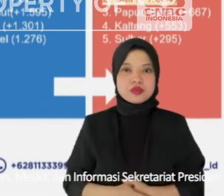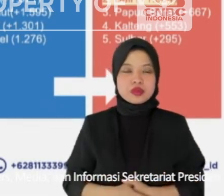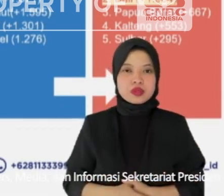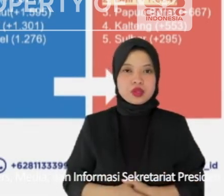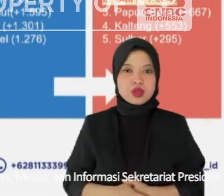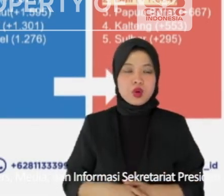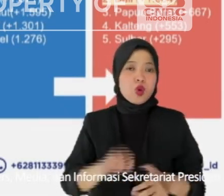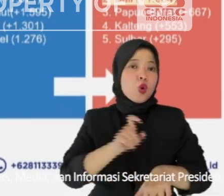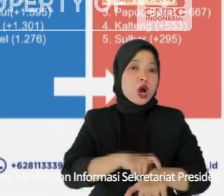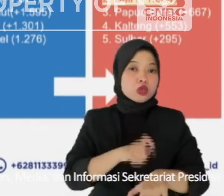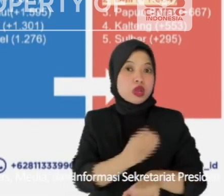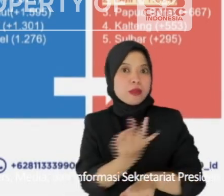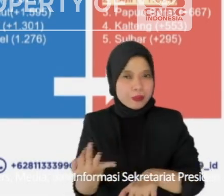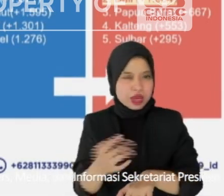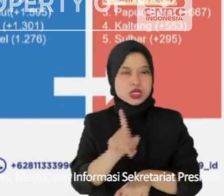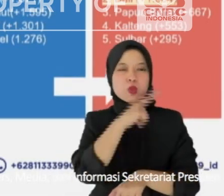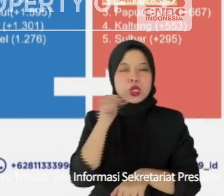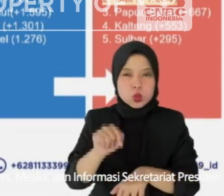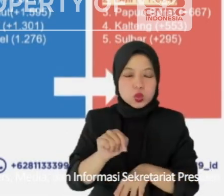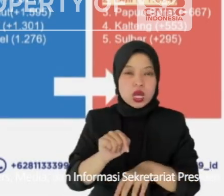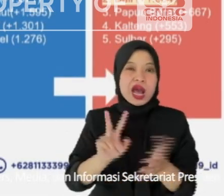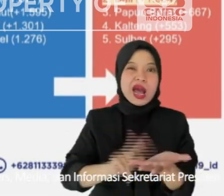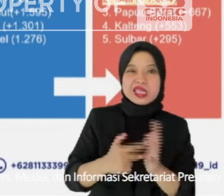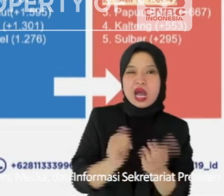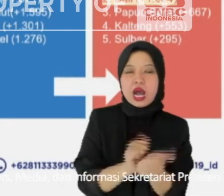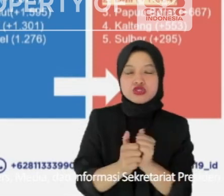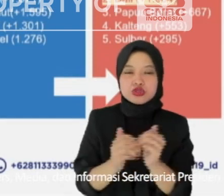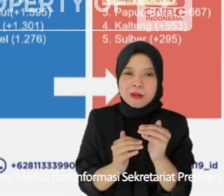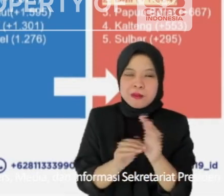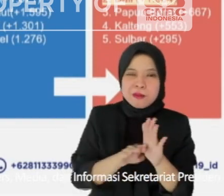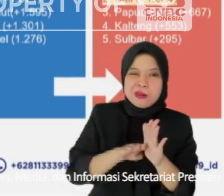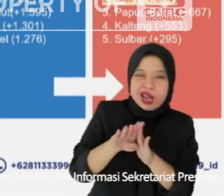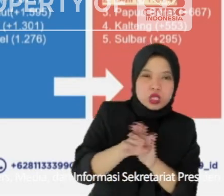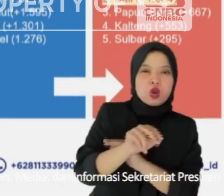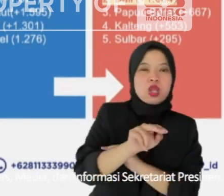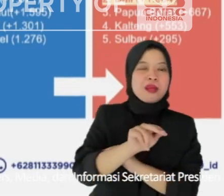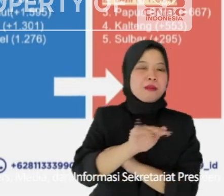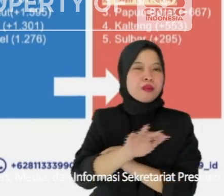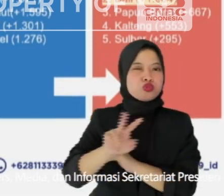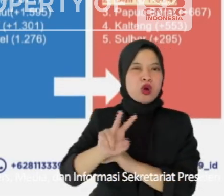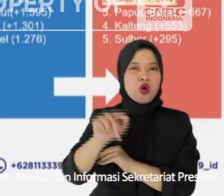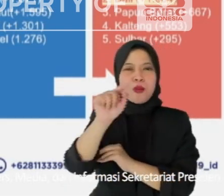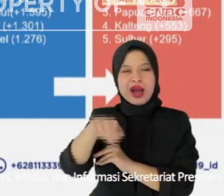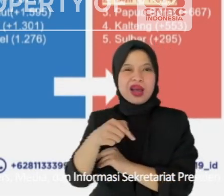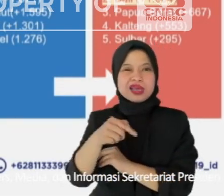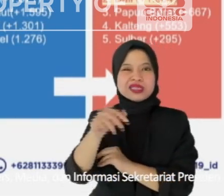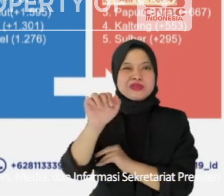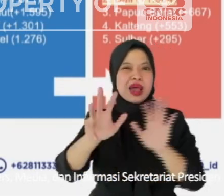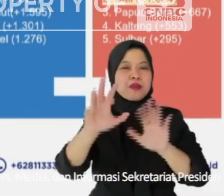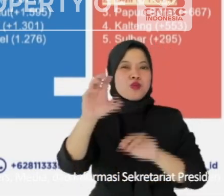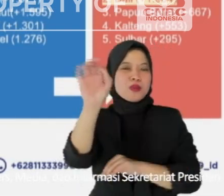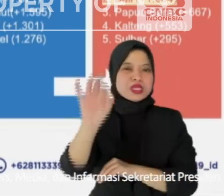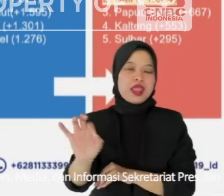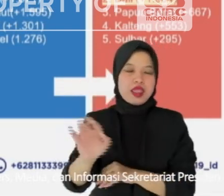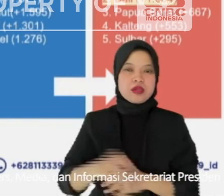dalam waktu satu minggu atau meningkat 92,5 persen dari titik terendah